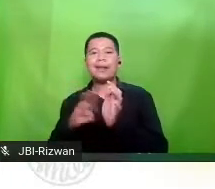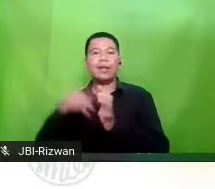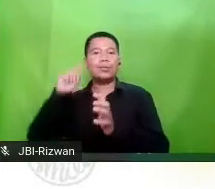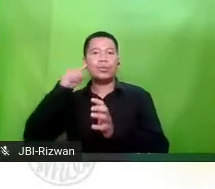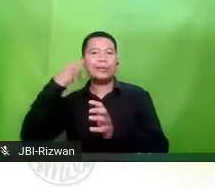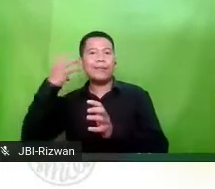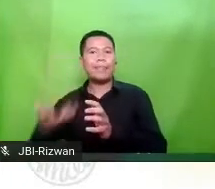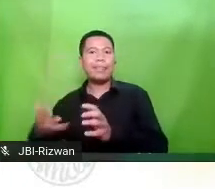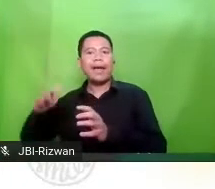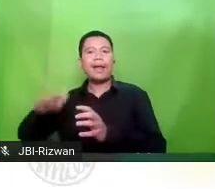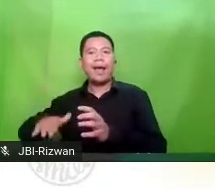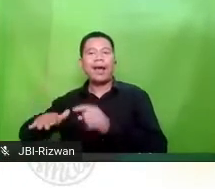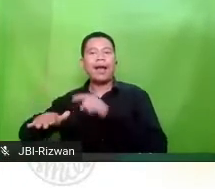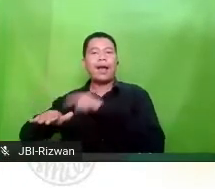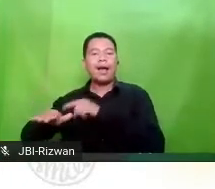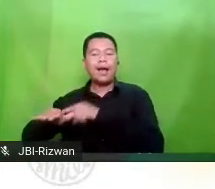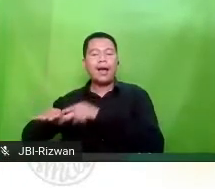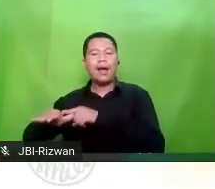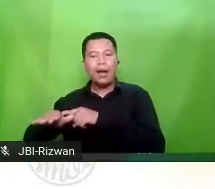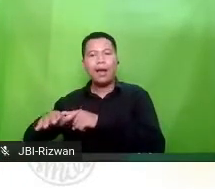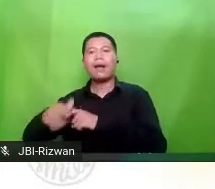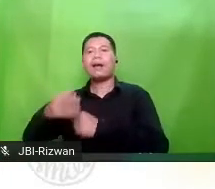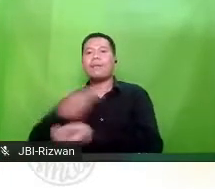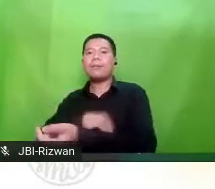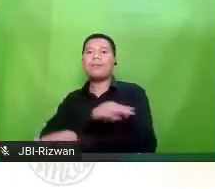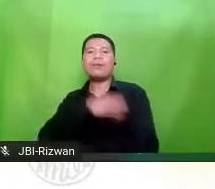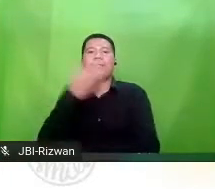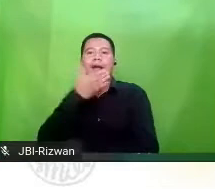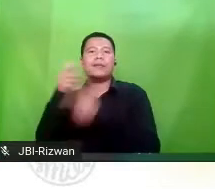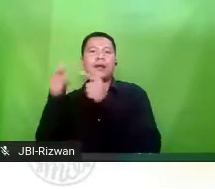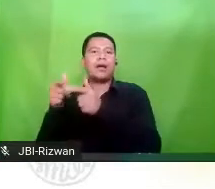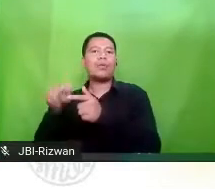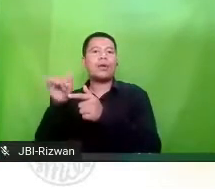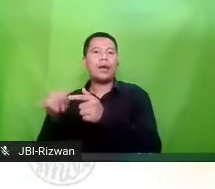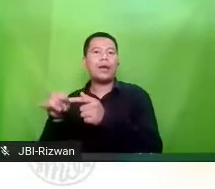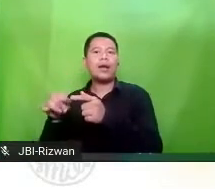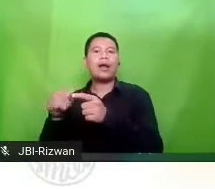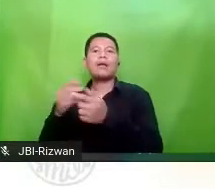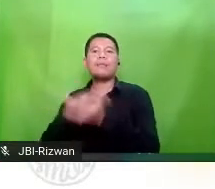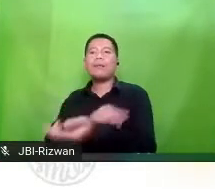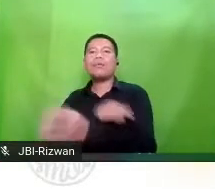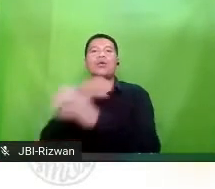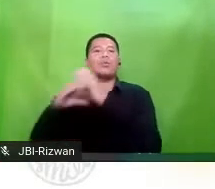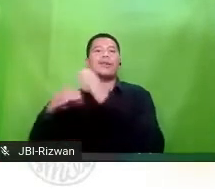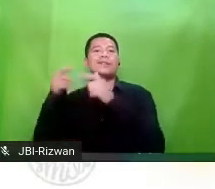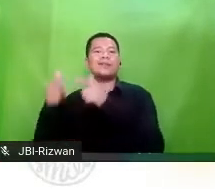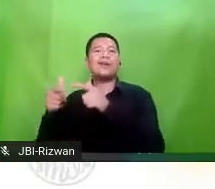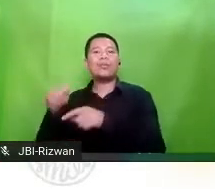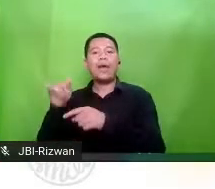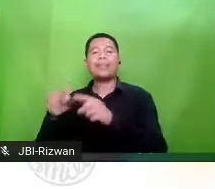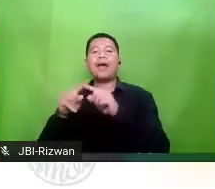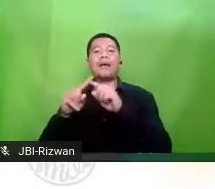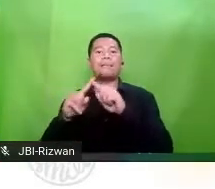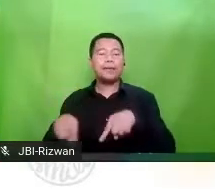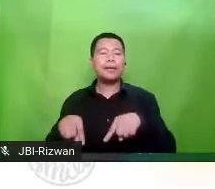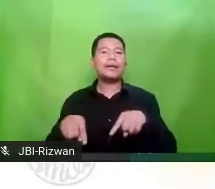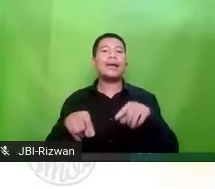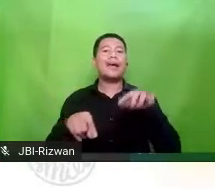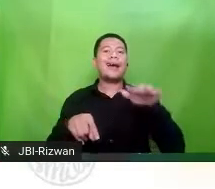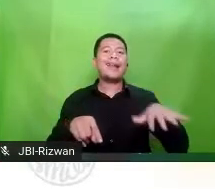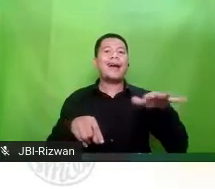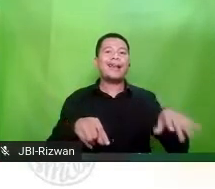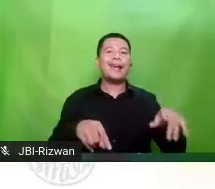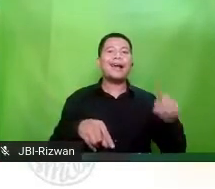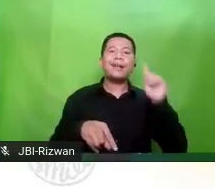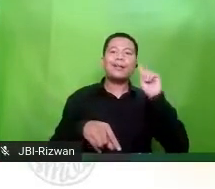anak, tentu kemampuan berbahasanya juga terganggu, kemampuan komunikasinya terganggu. Tetapi anak-anak yang dengan diagnosis tuli